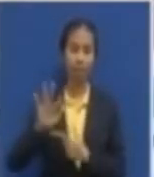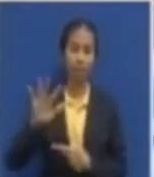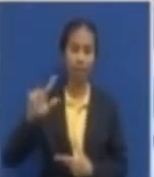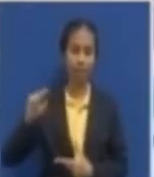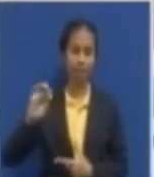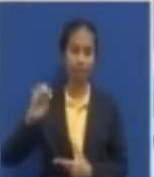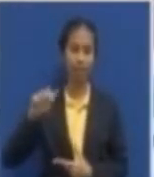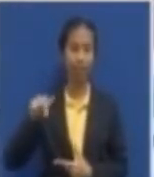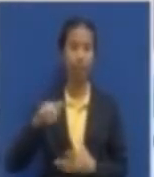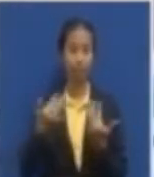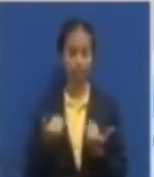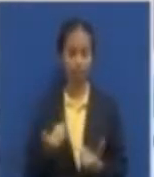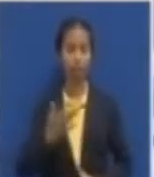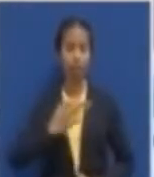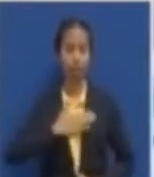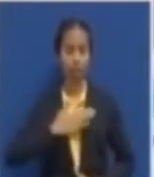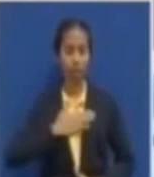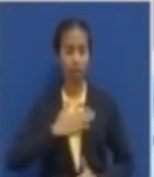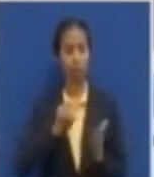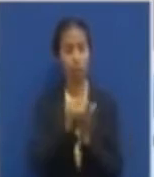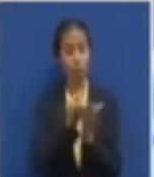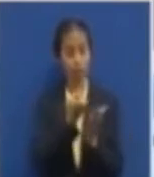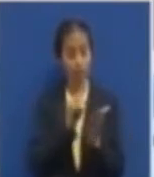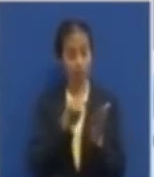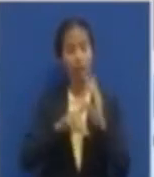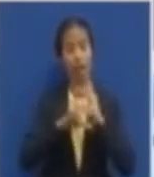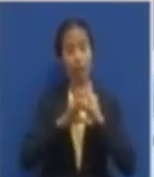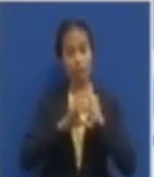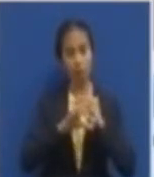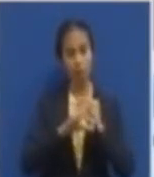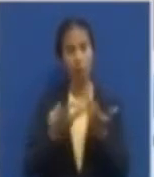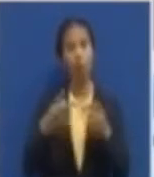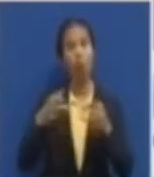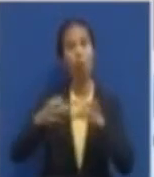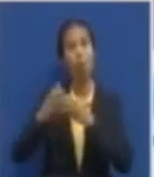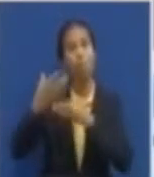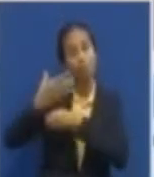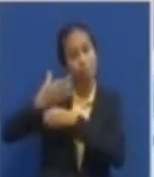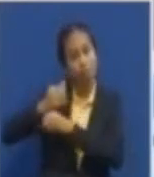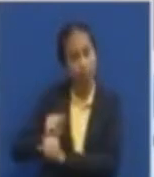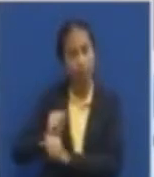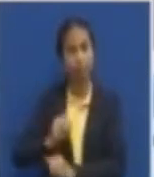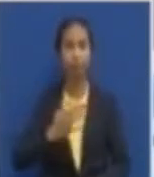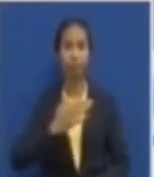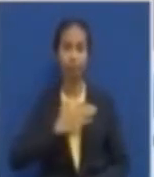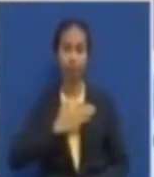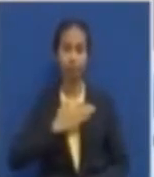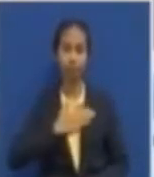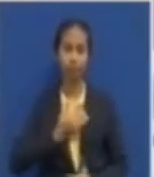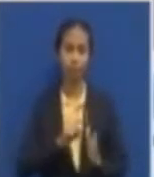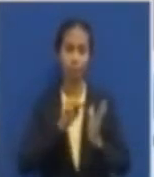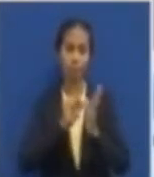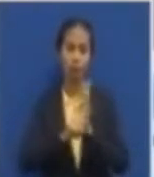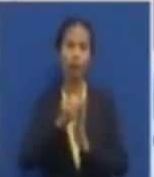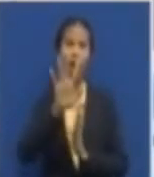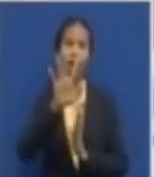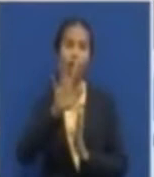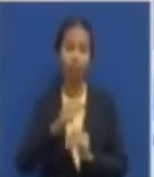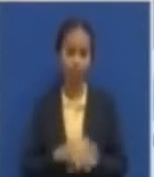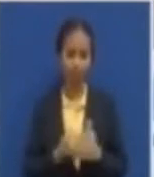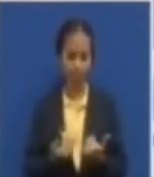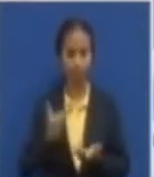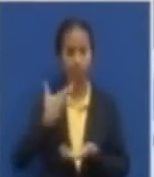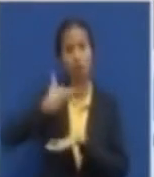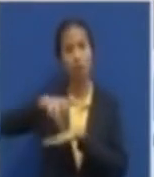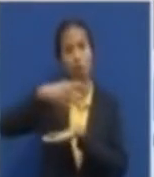ราษฎรจากจังหวัดระยองเขต2พรรคประชาธิปัตย์นะครับผมได้เวลา5นาทีสำหรับการพู